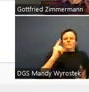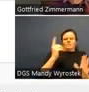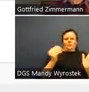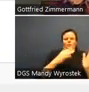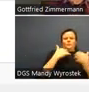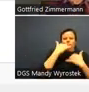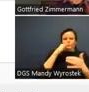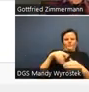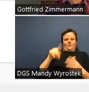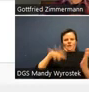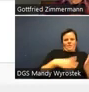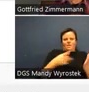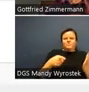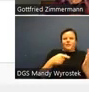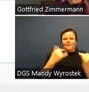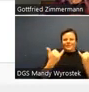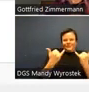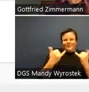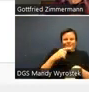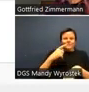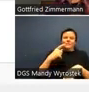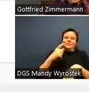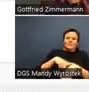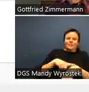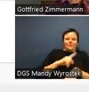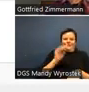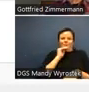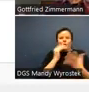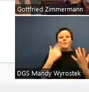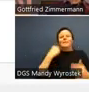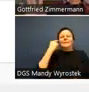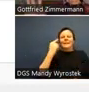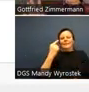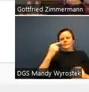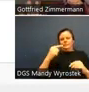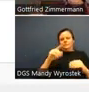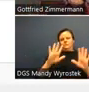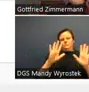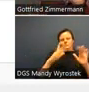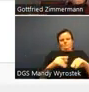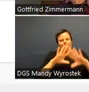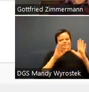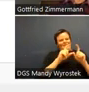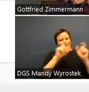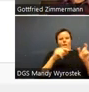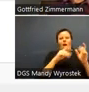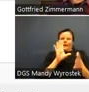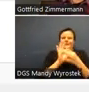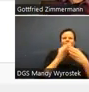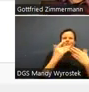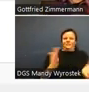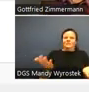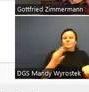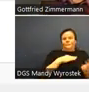vielem. Man kann vieles machen, was Word anbietet. Man muss nicht sagen, oh, barrierefreie Hilfe, dann darf ich gar